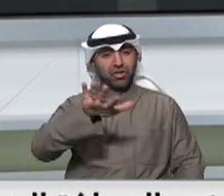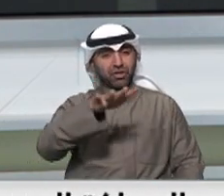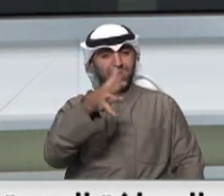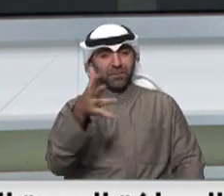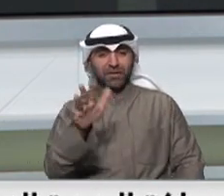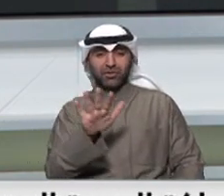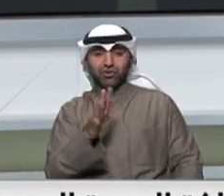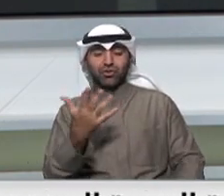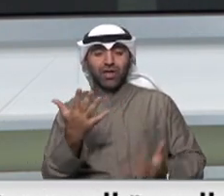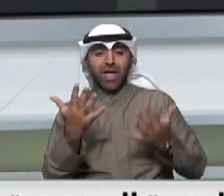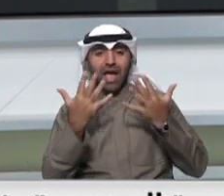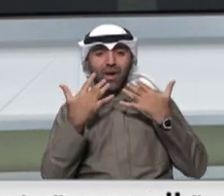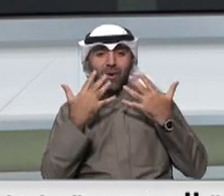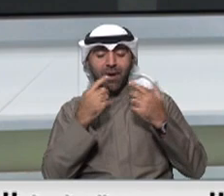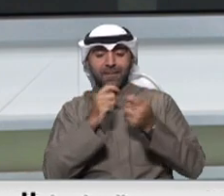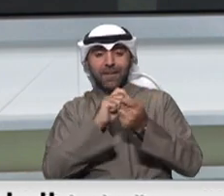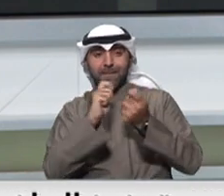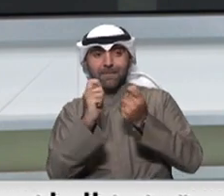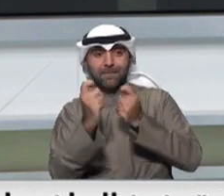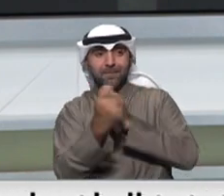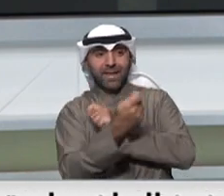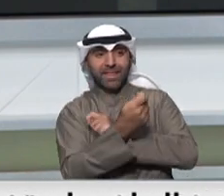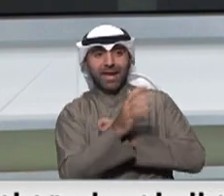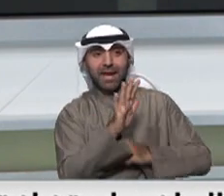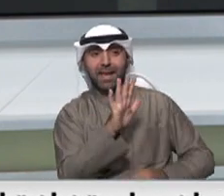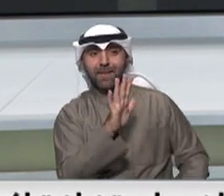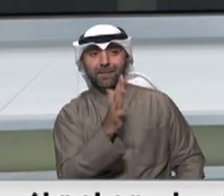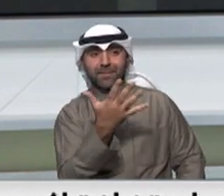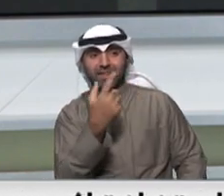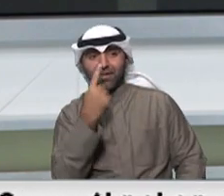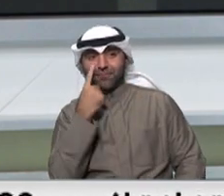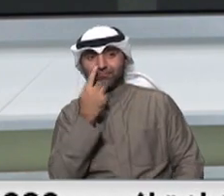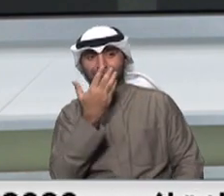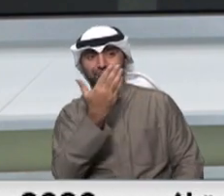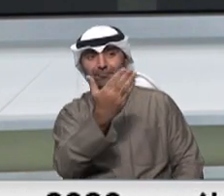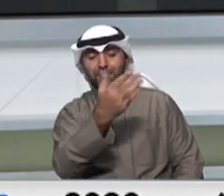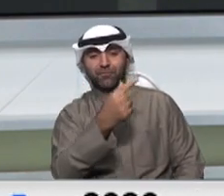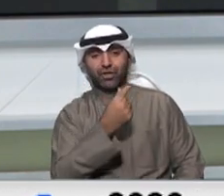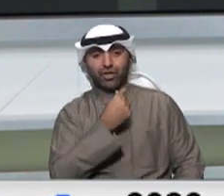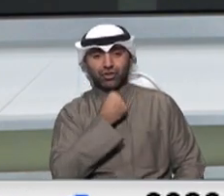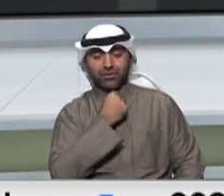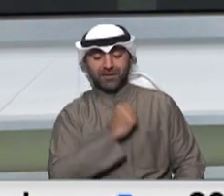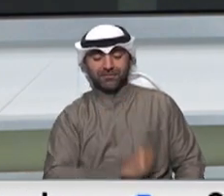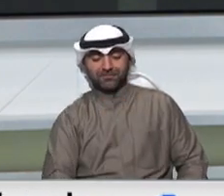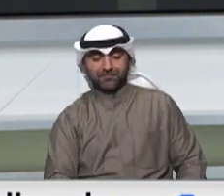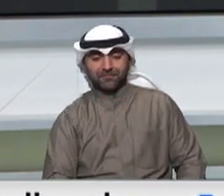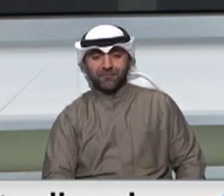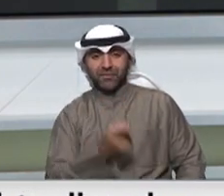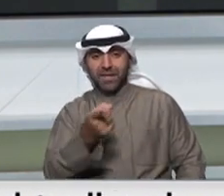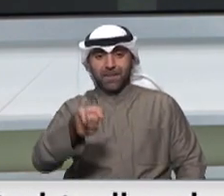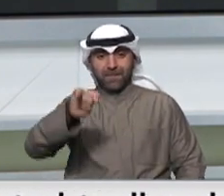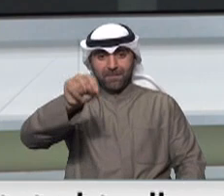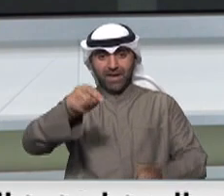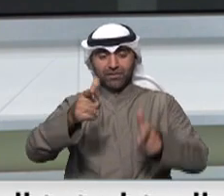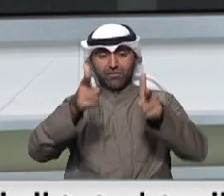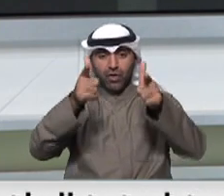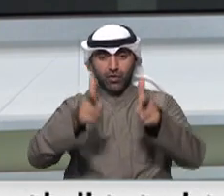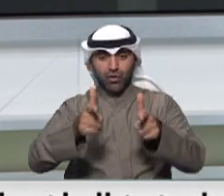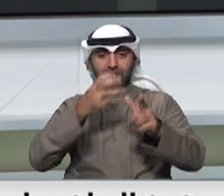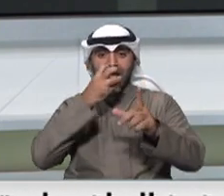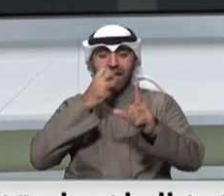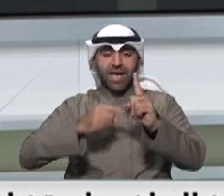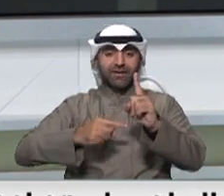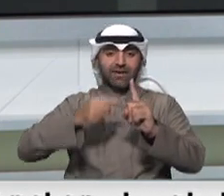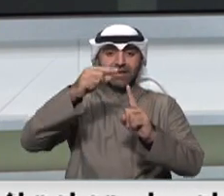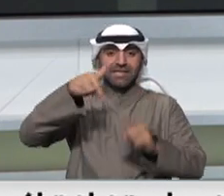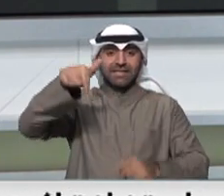الهواء الشمال الغربي لكن بوجه عام الرياح راح تكون خفيفه الى معتدله السرعه باكر 26 عظم وصغره 9س درجات مئويه هوا شمالي غربي